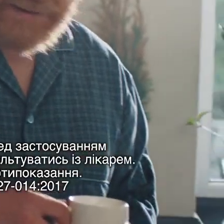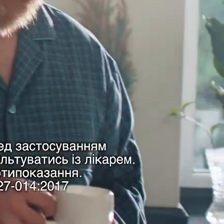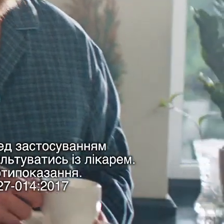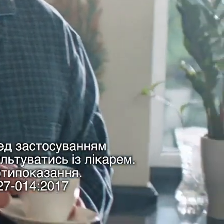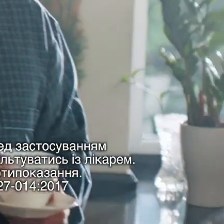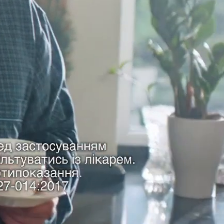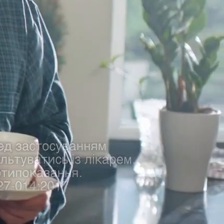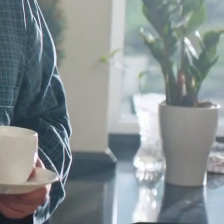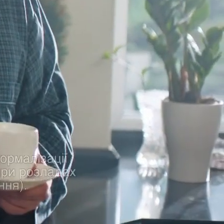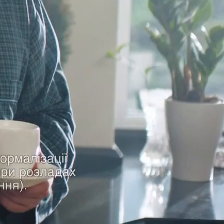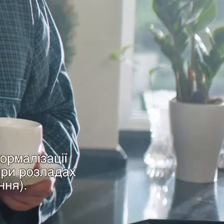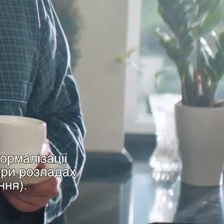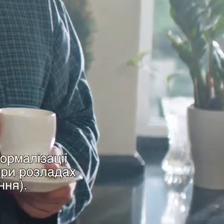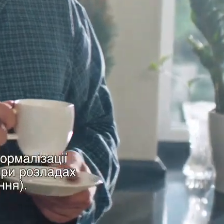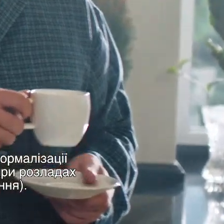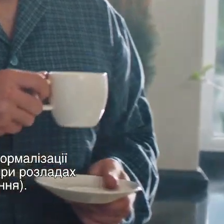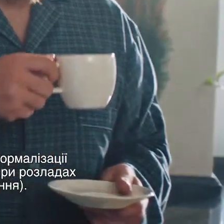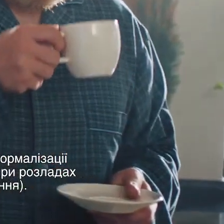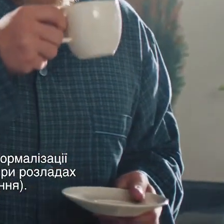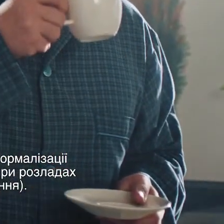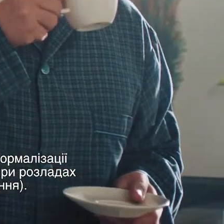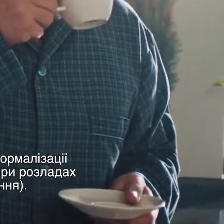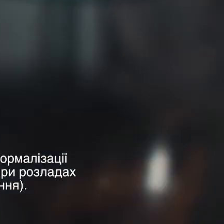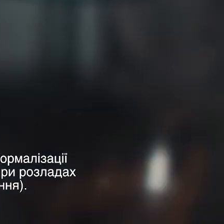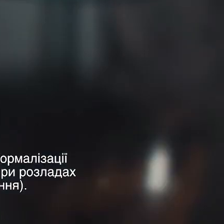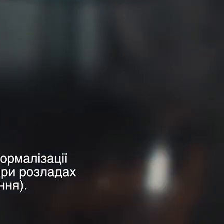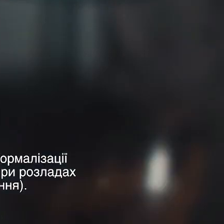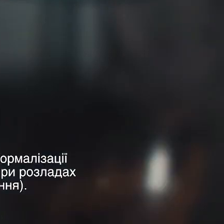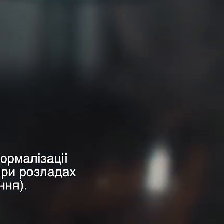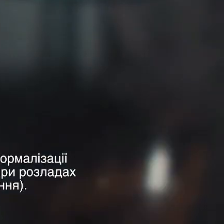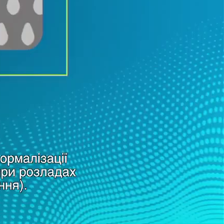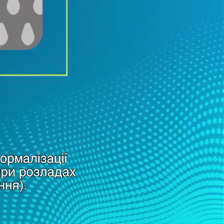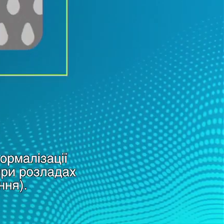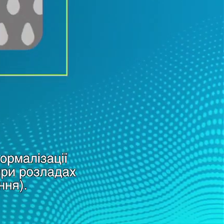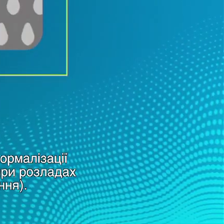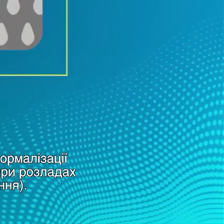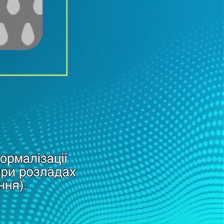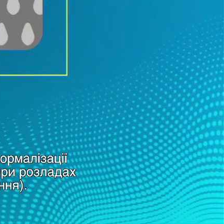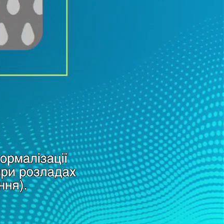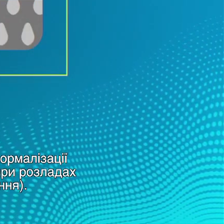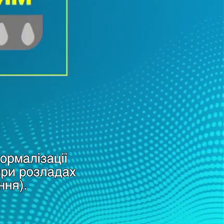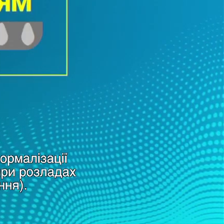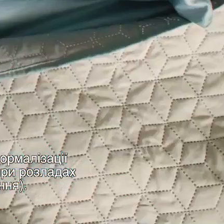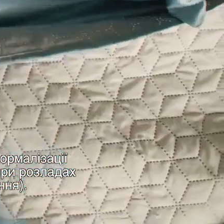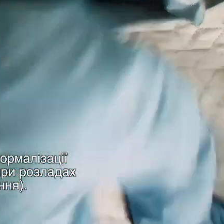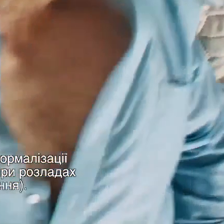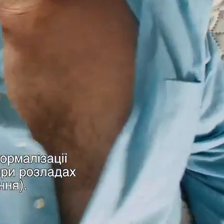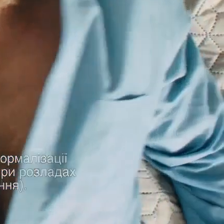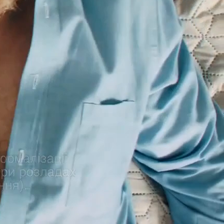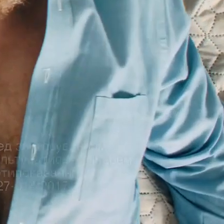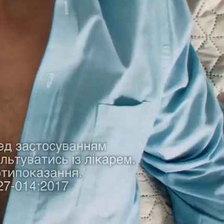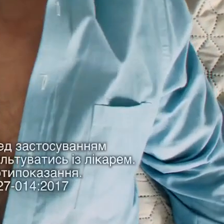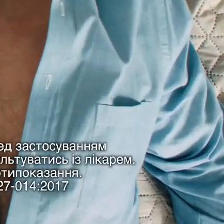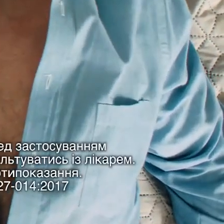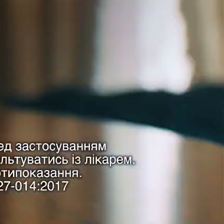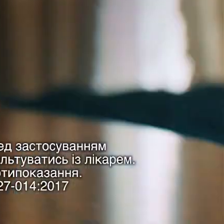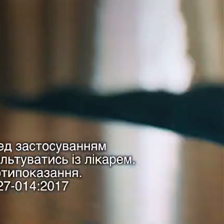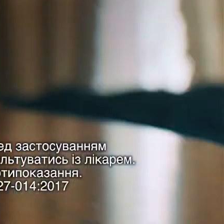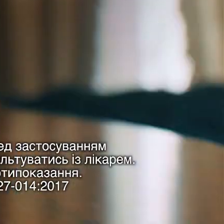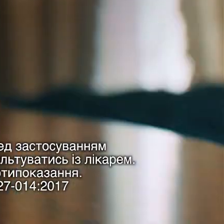Слухай, а тобі наче 20. Провенор Форте нормалізує сечовипускання, оздоровлює простату, підсилює лібідо